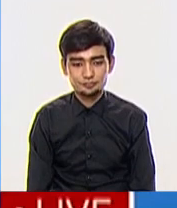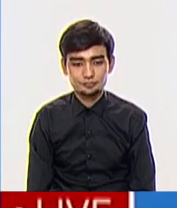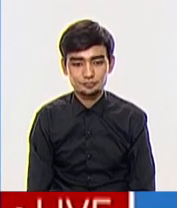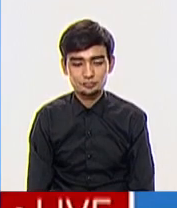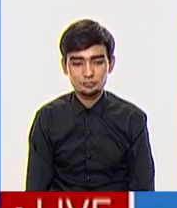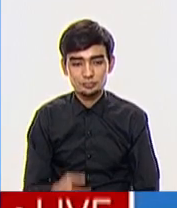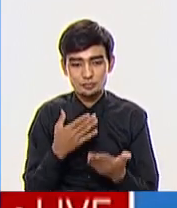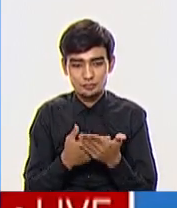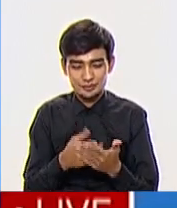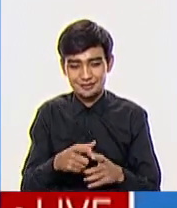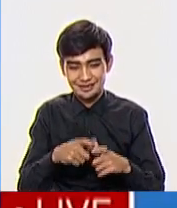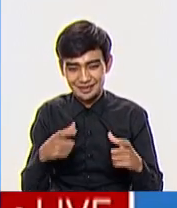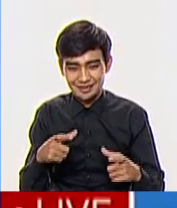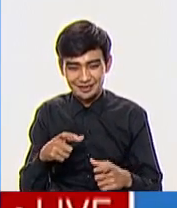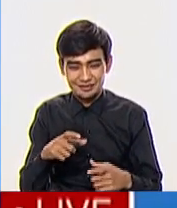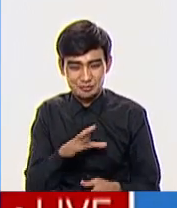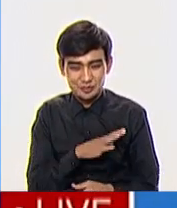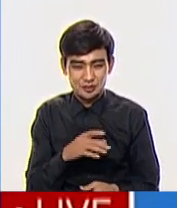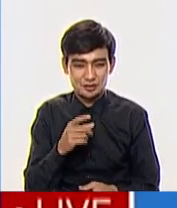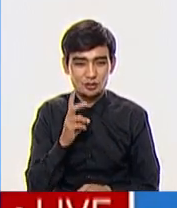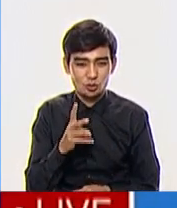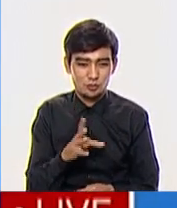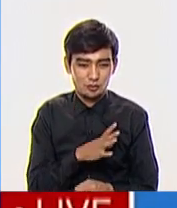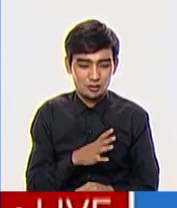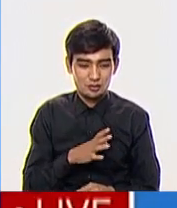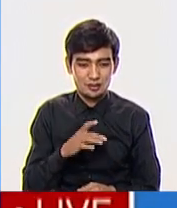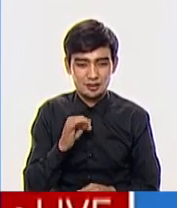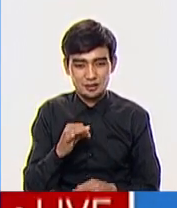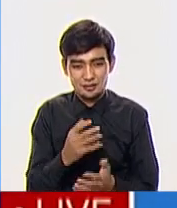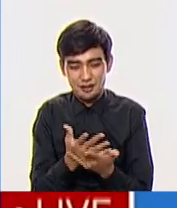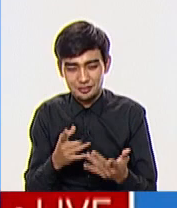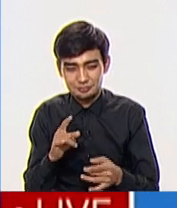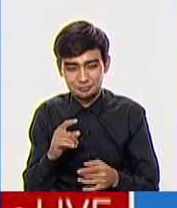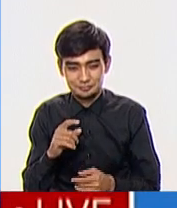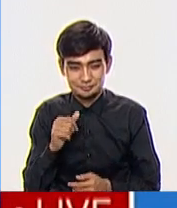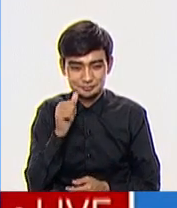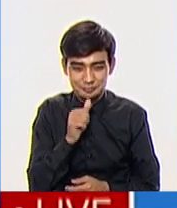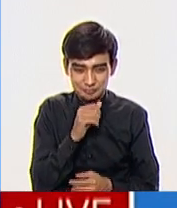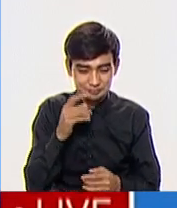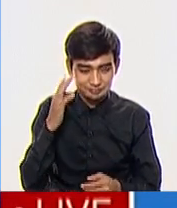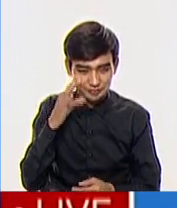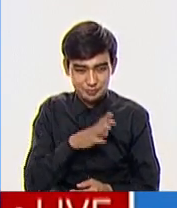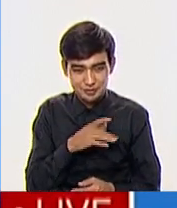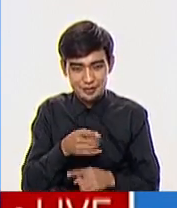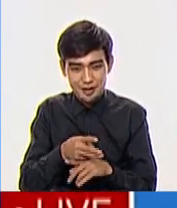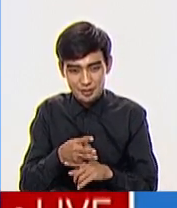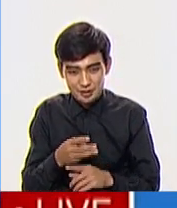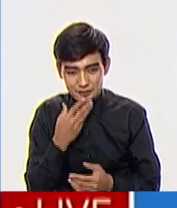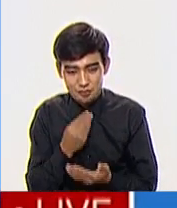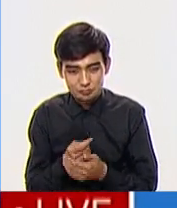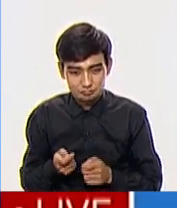Жалпы осы ұлттық бірыңғай тестілеу кезінде түлектер бірнеше қулықтарға барды деп айтсақ болады. Оның ішінде жасырын камералар алып